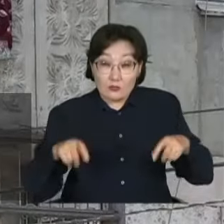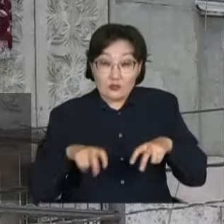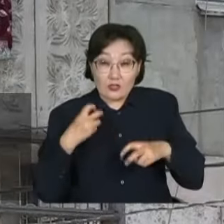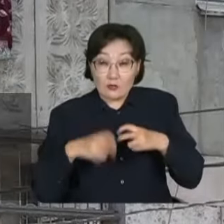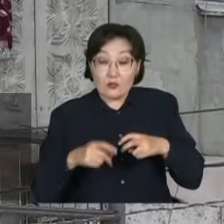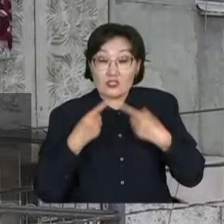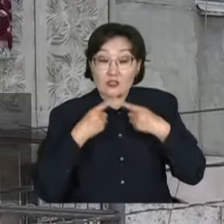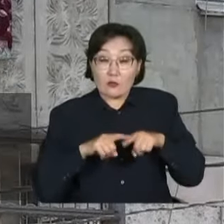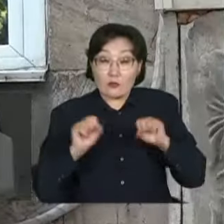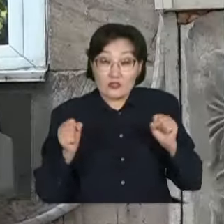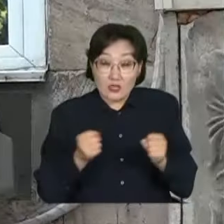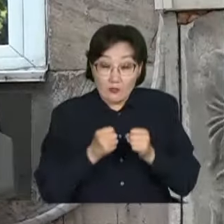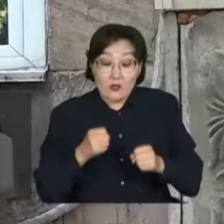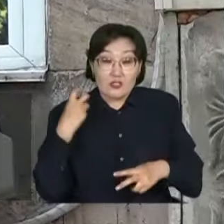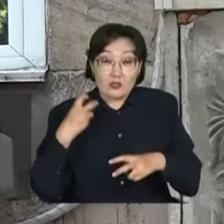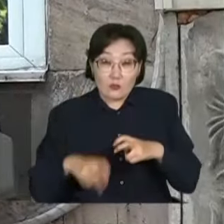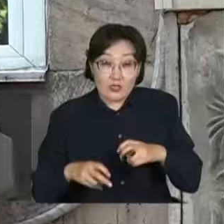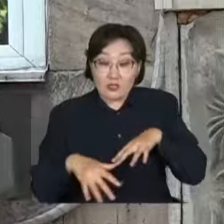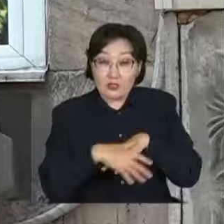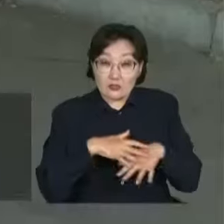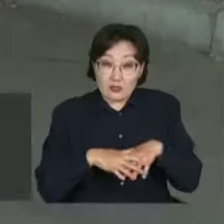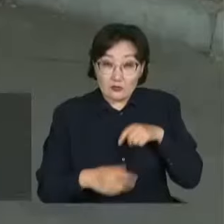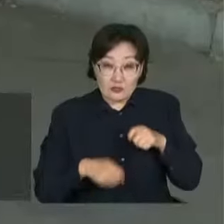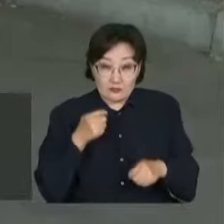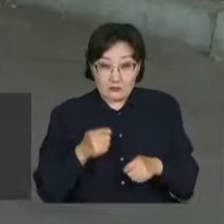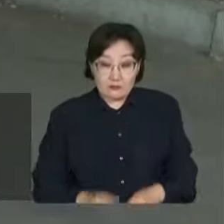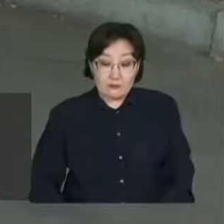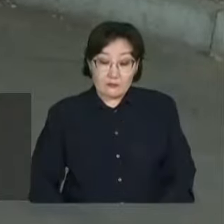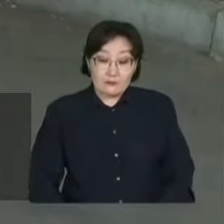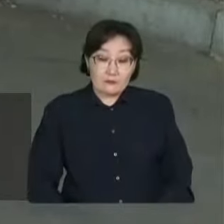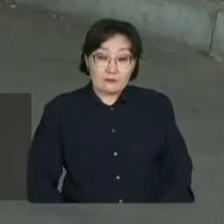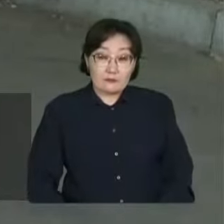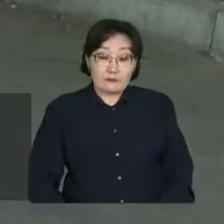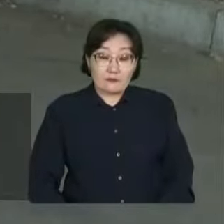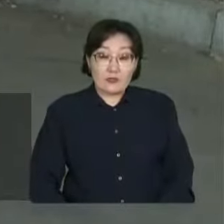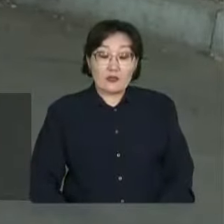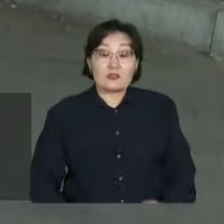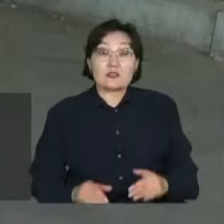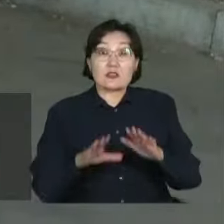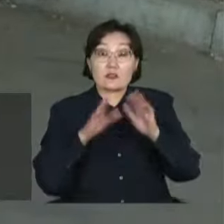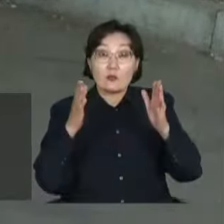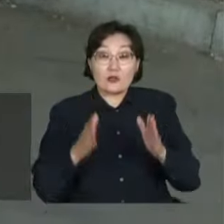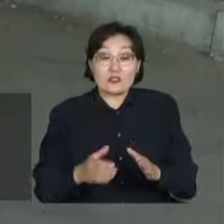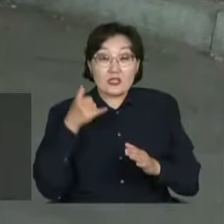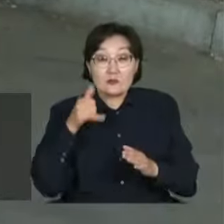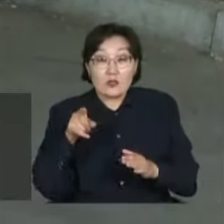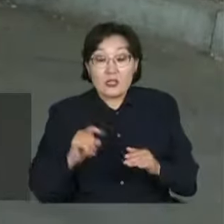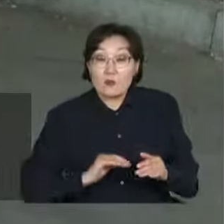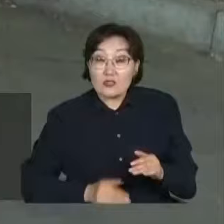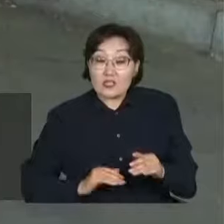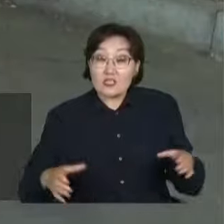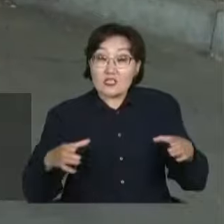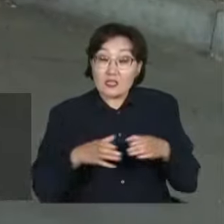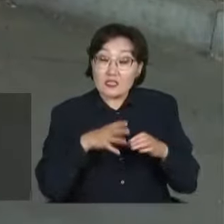тұрмыстық техника істен шығып, жұртты шығынға батыратын сыңайлы. Частники, получается, они не ремонтируют. Станцияға хабарласқанда сіздер жеке меншік